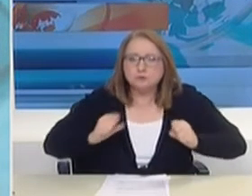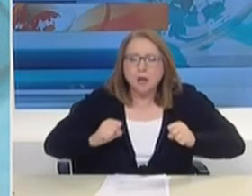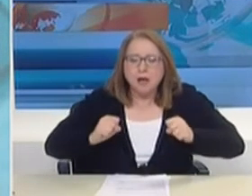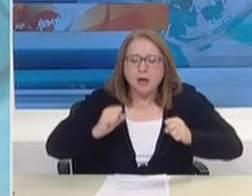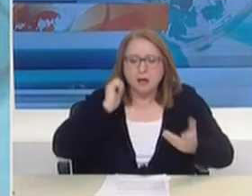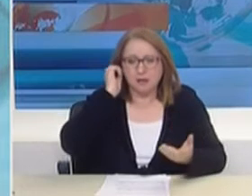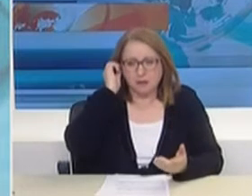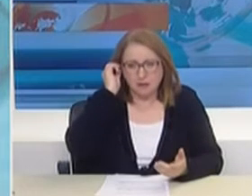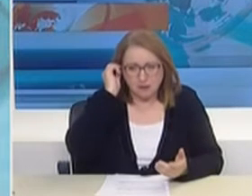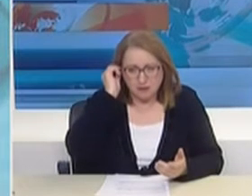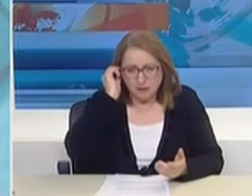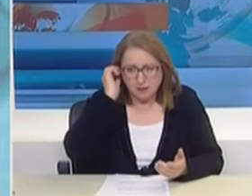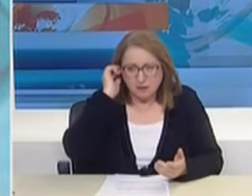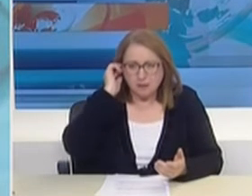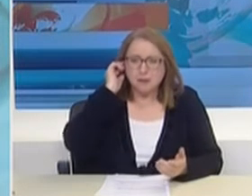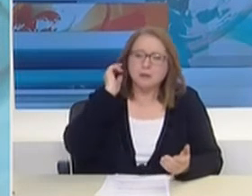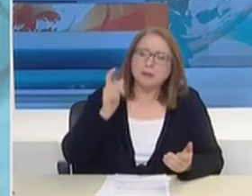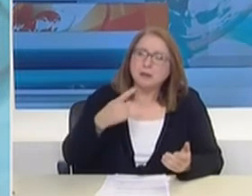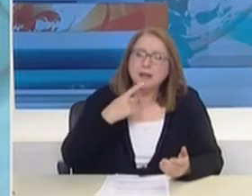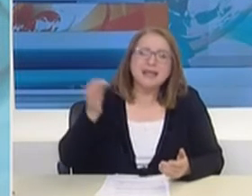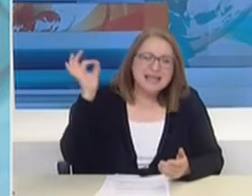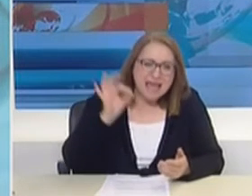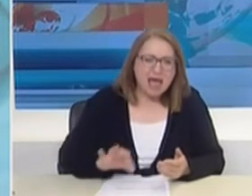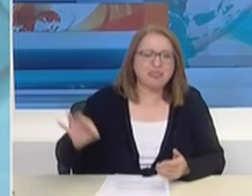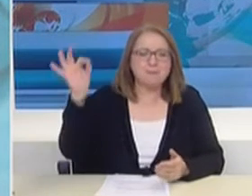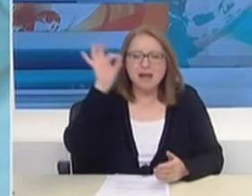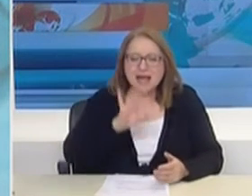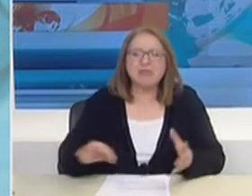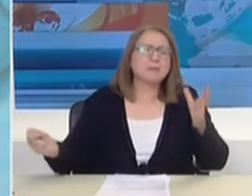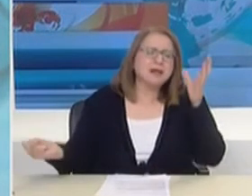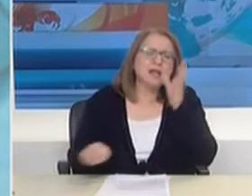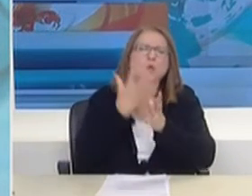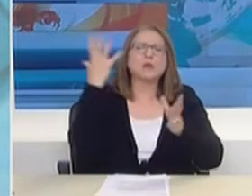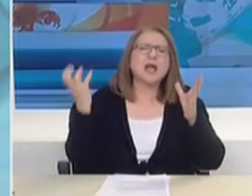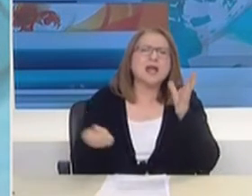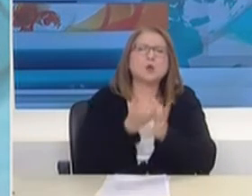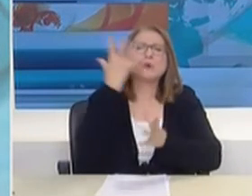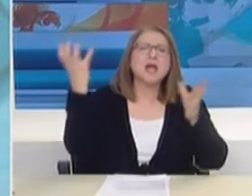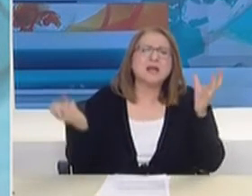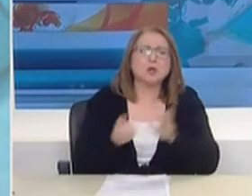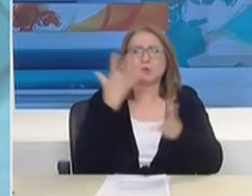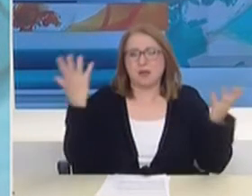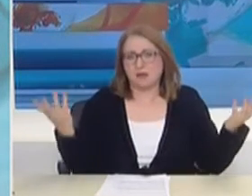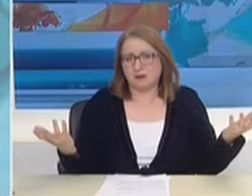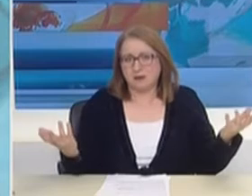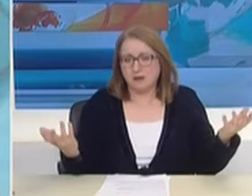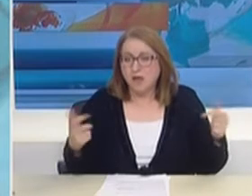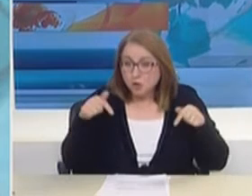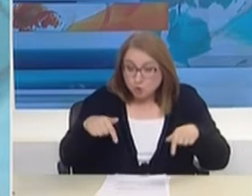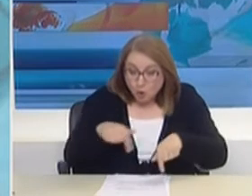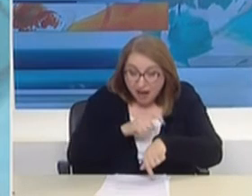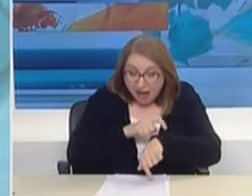καινούργιες. Και προφανώς κάθε μέρα θα μαθαίνουμε και καινούργια πράγματα. Μπορεί τώρα που τα λέω αυτά, ναι, τώρα αυτή την ώρα να δημοσιεύεται